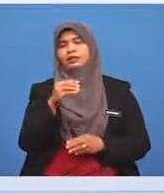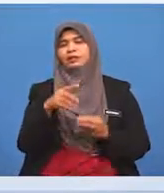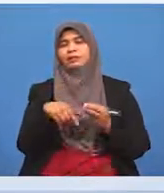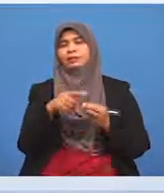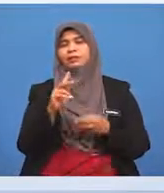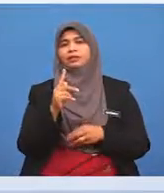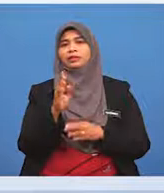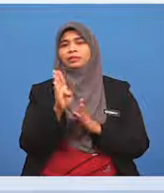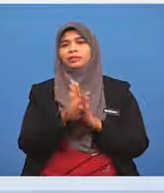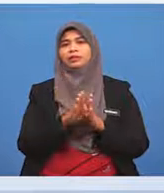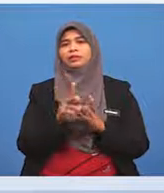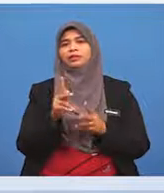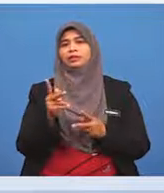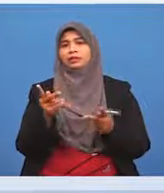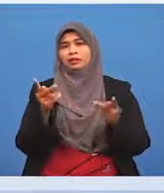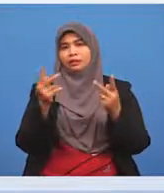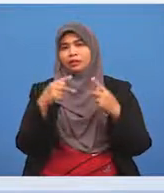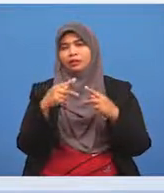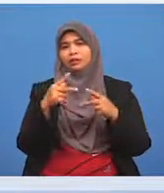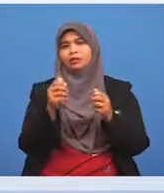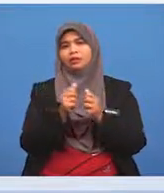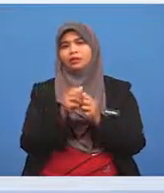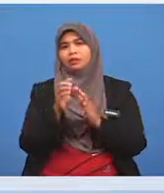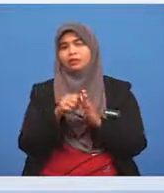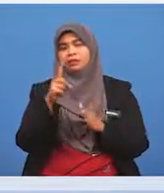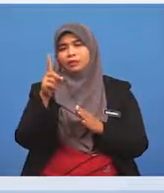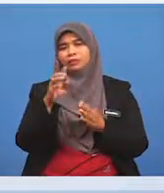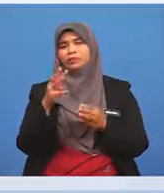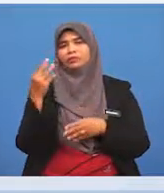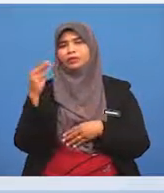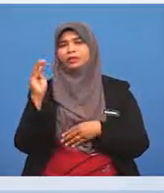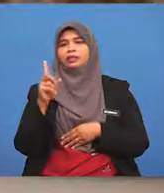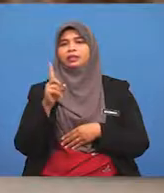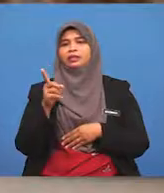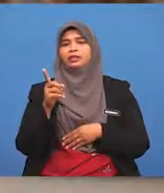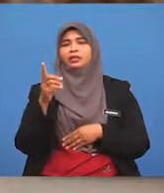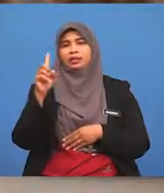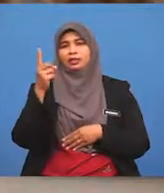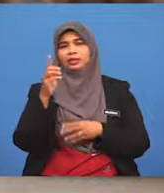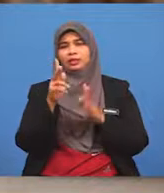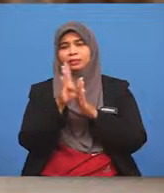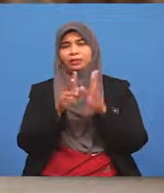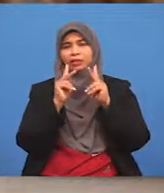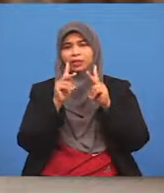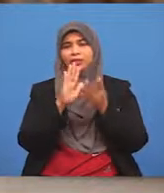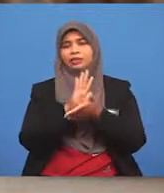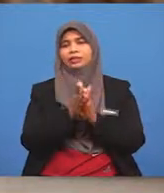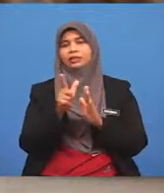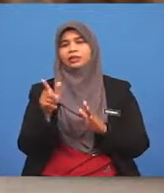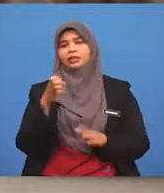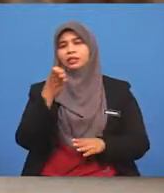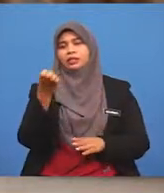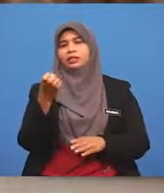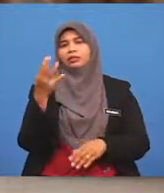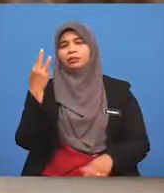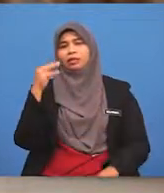hanya berkata, jadilah engkau, maka jadilah ia. Mengikut kajian bidang